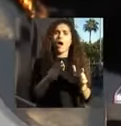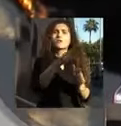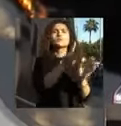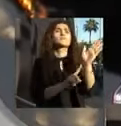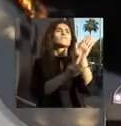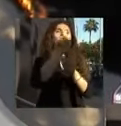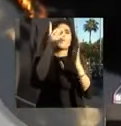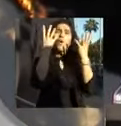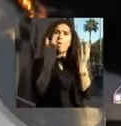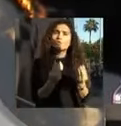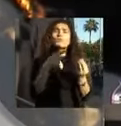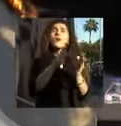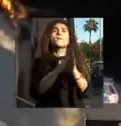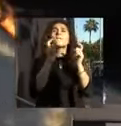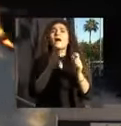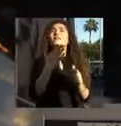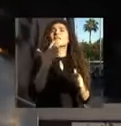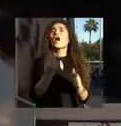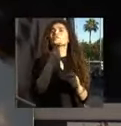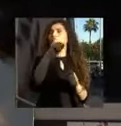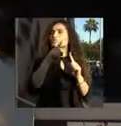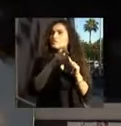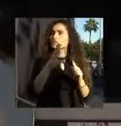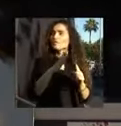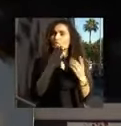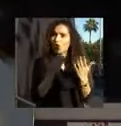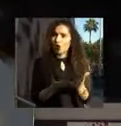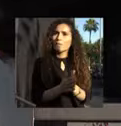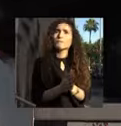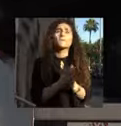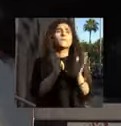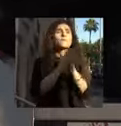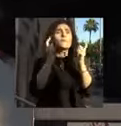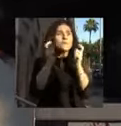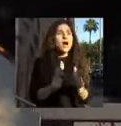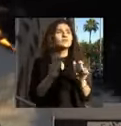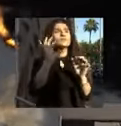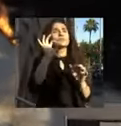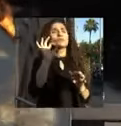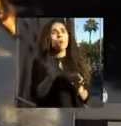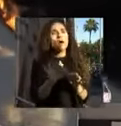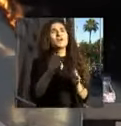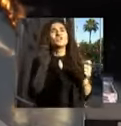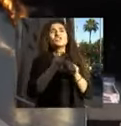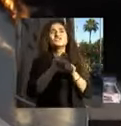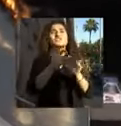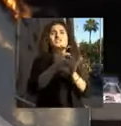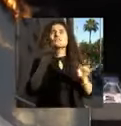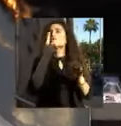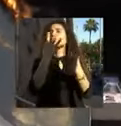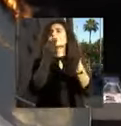kalkınsın. Mersin genç bir nüfusa sahip. Mersin işsizi çok bir